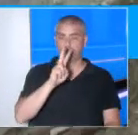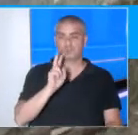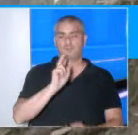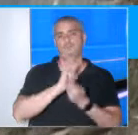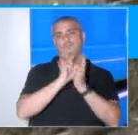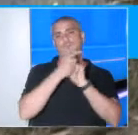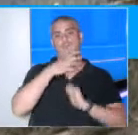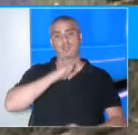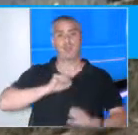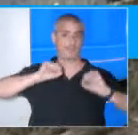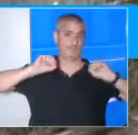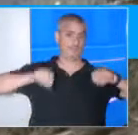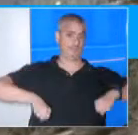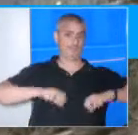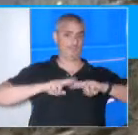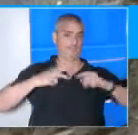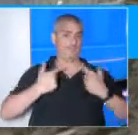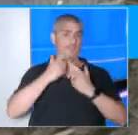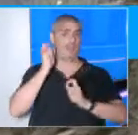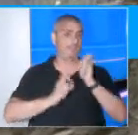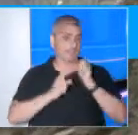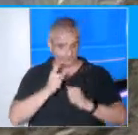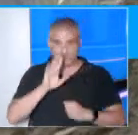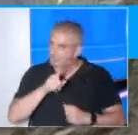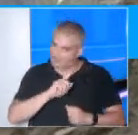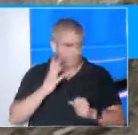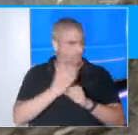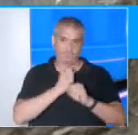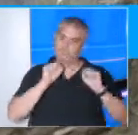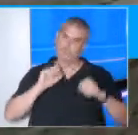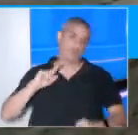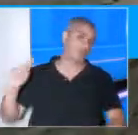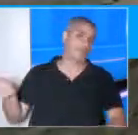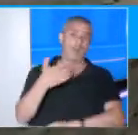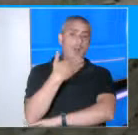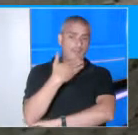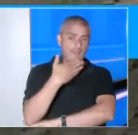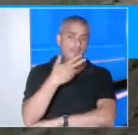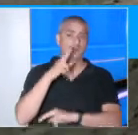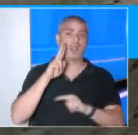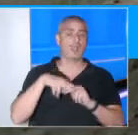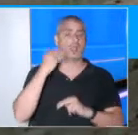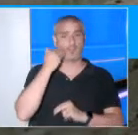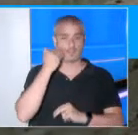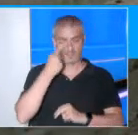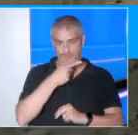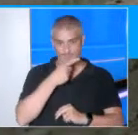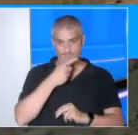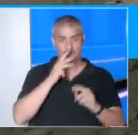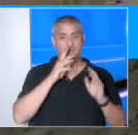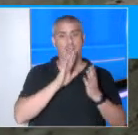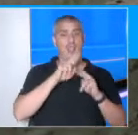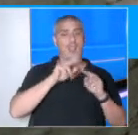עולים הטליבן אחרי מלחמת אזרחים, גם הם לא שולטים בכל המדינה. האמריקאים אחרי 11